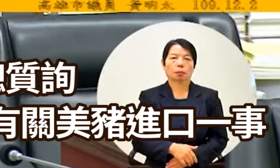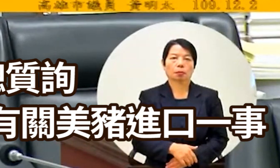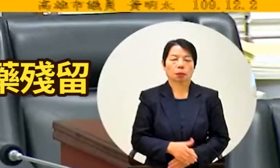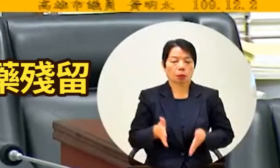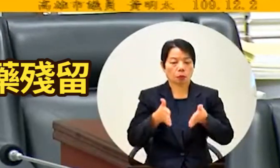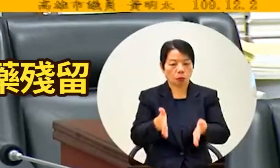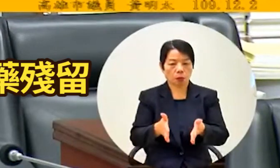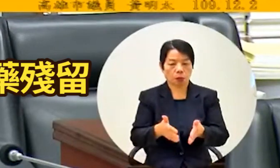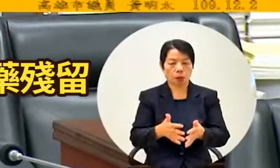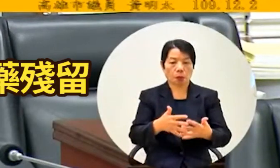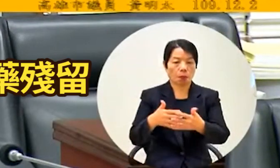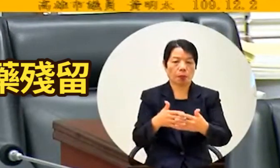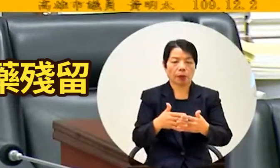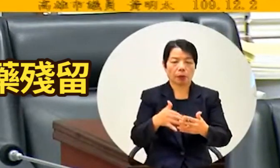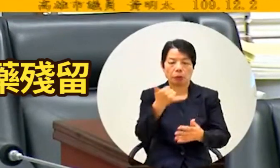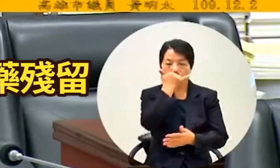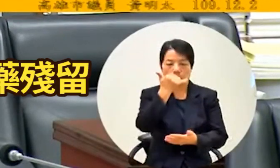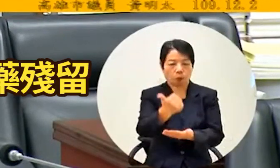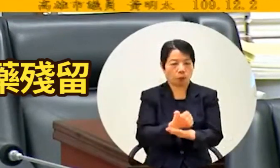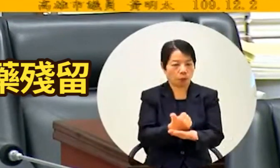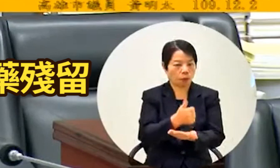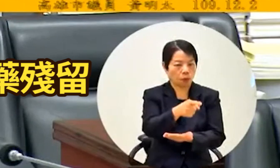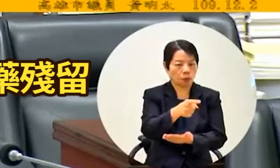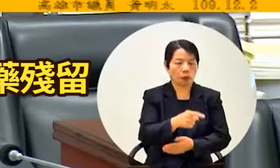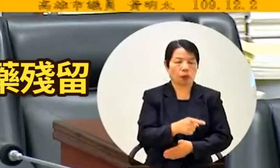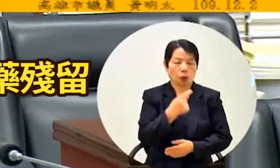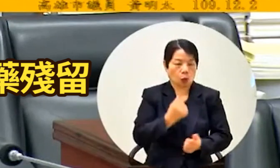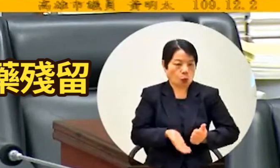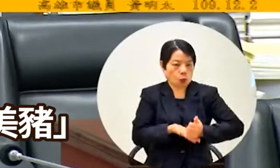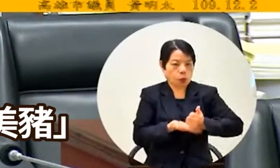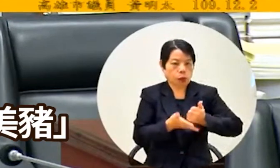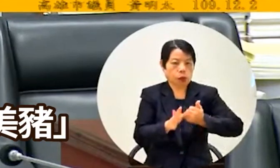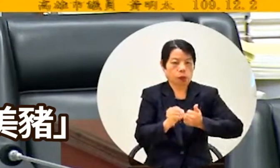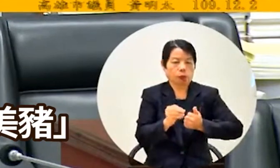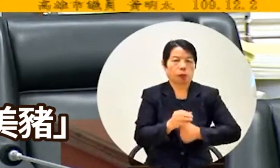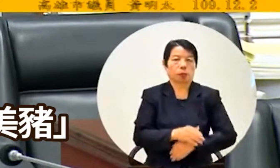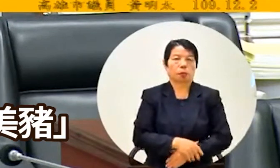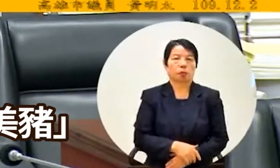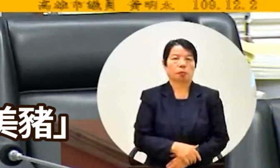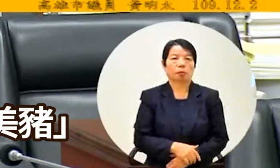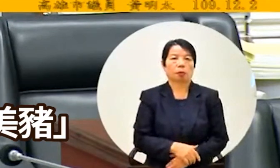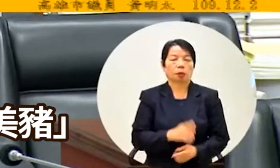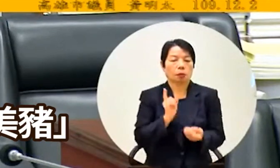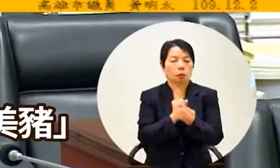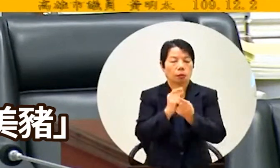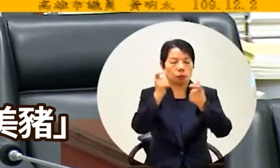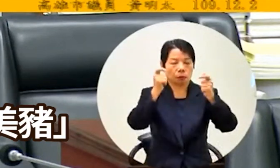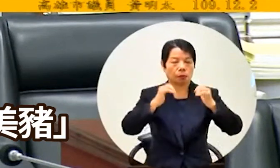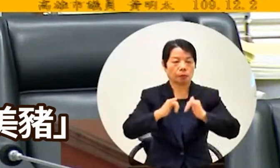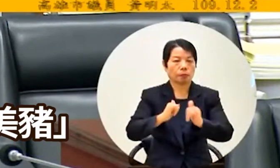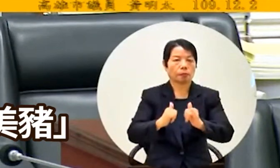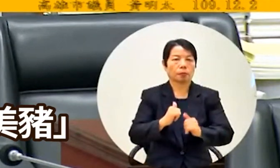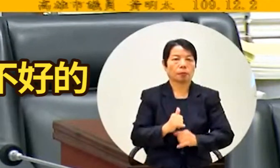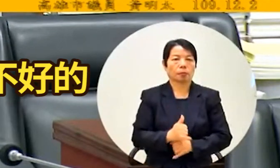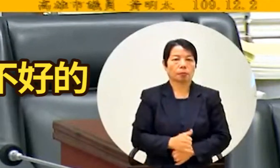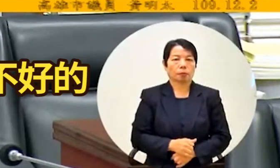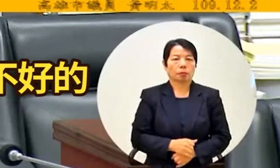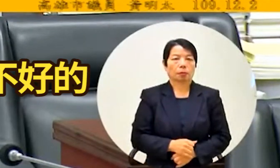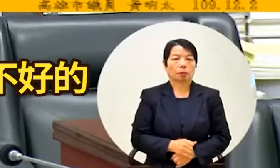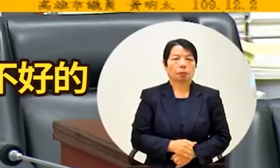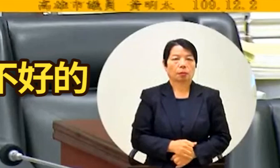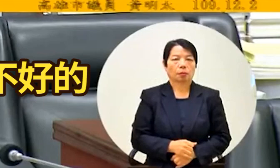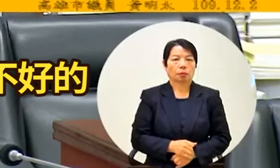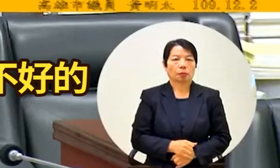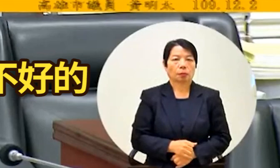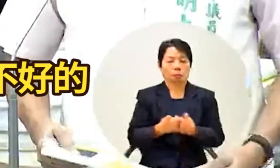猪，你有没有鼓励我们高雄市民来吃这个美国